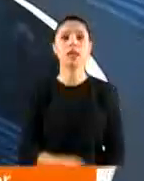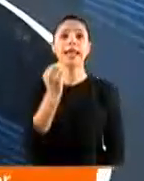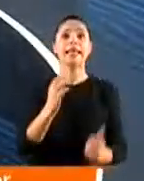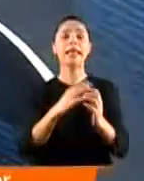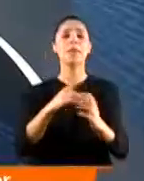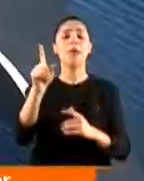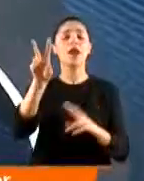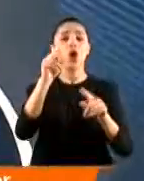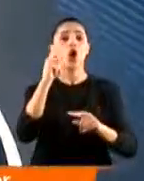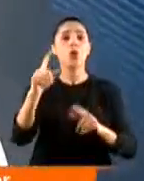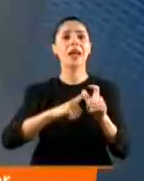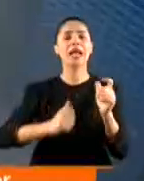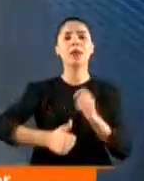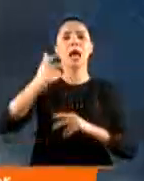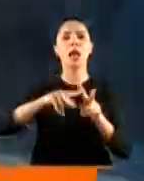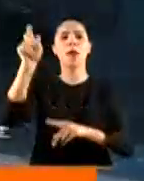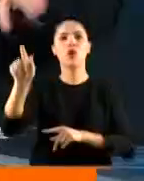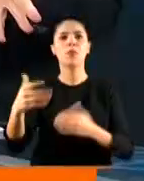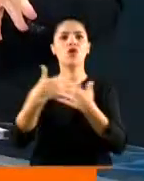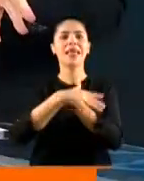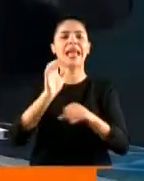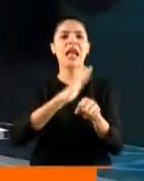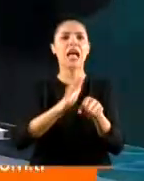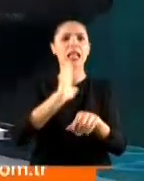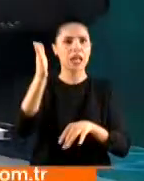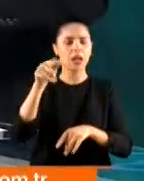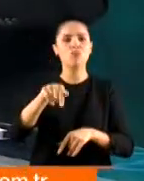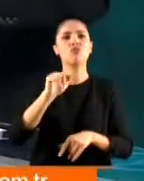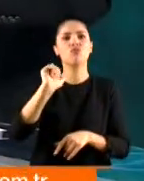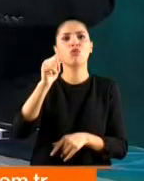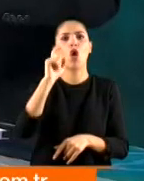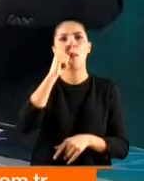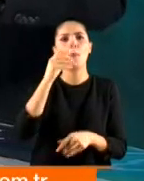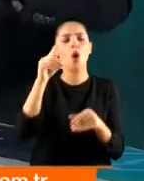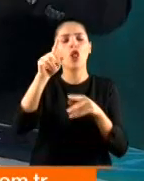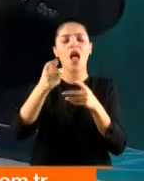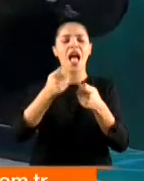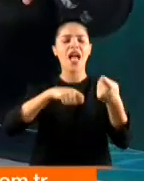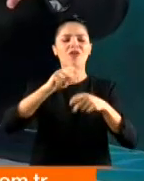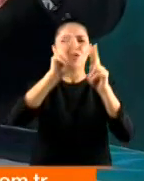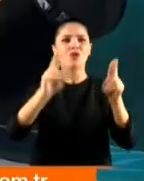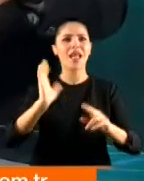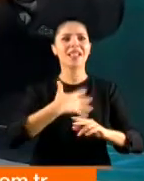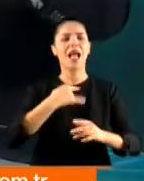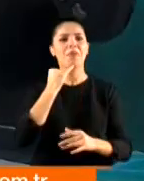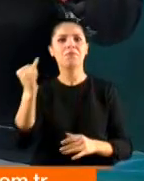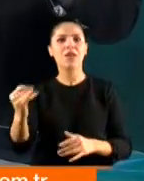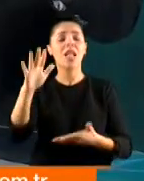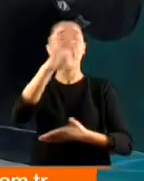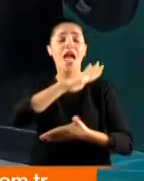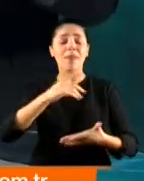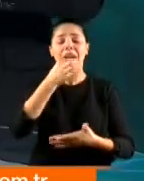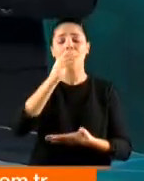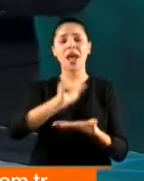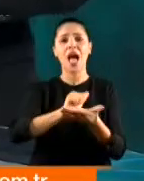AK Parti devam edelim Genel Başkanı Meral Akşener gece Kayseri'de bugün de Bolu'da esnaf ziyareti yaptı haberci arkadaşlarımın tüm dikkati